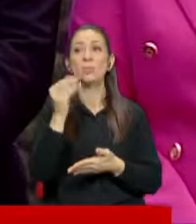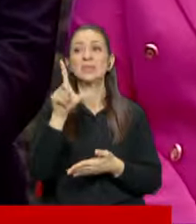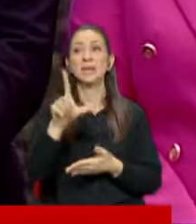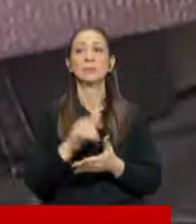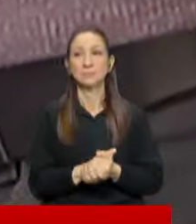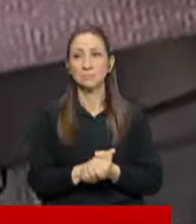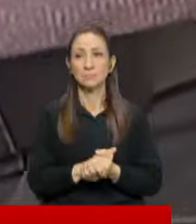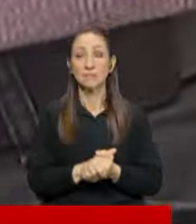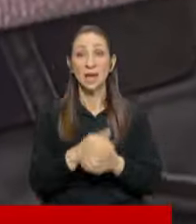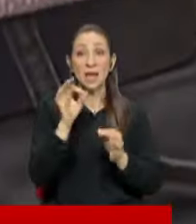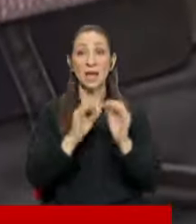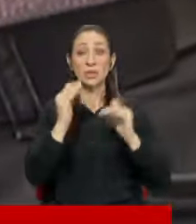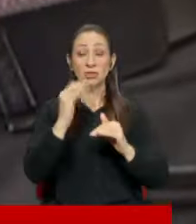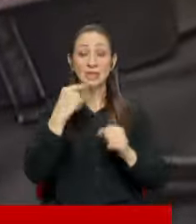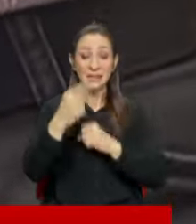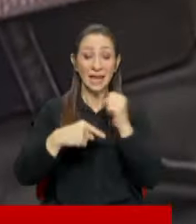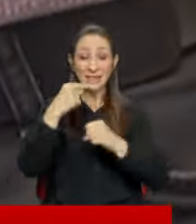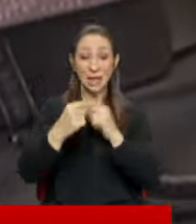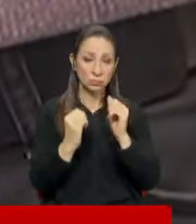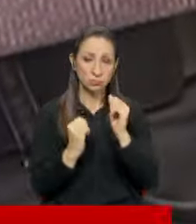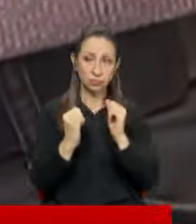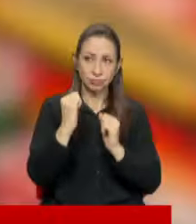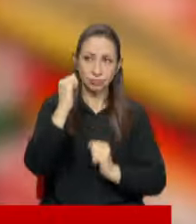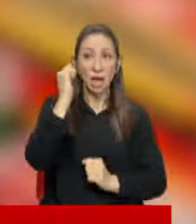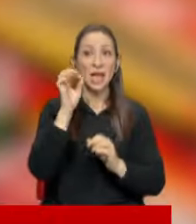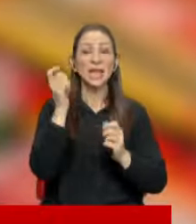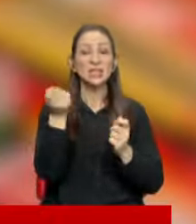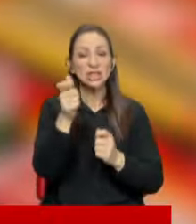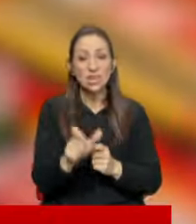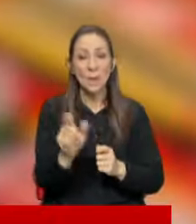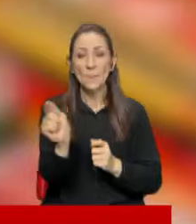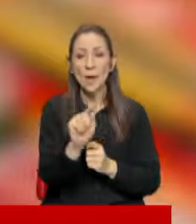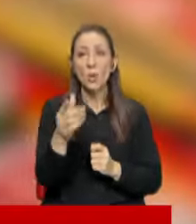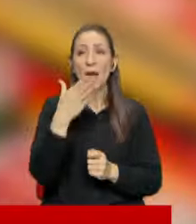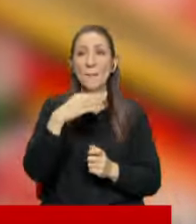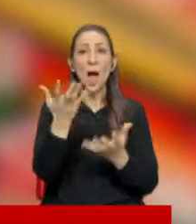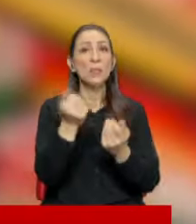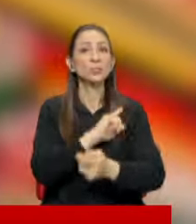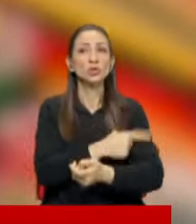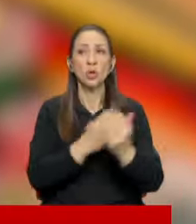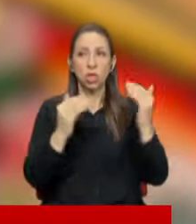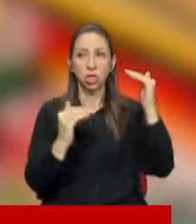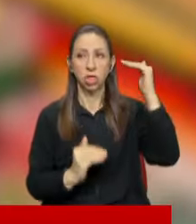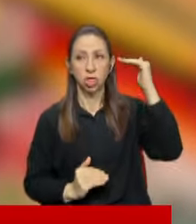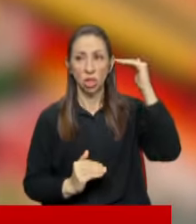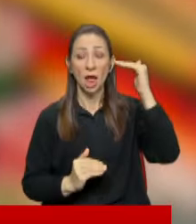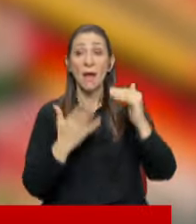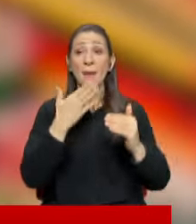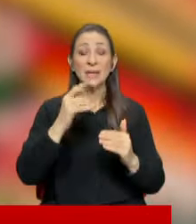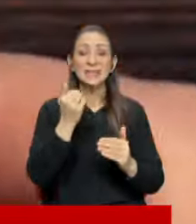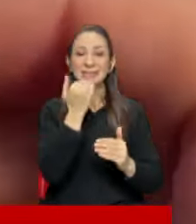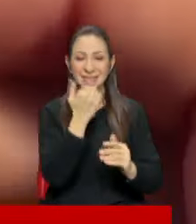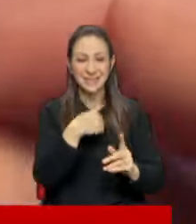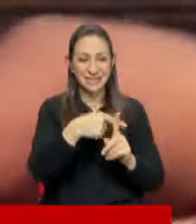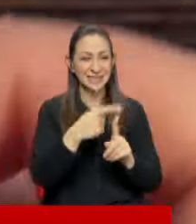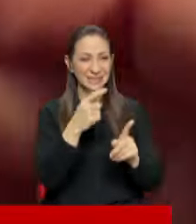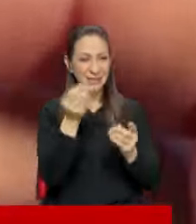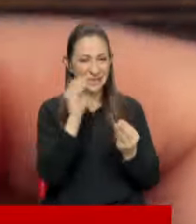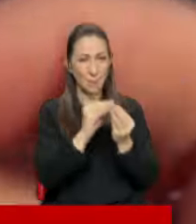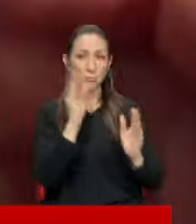olması lazım. Enflasyon yıldan yıla yükselirken işçinin, memurun, emeklinin alım gücü de düşüyor. Emekliye seyyanen zammı